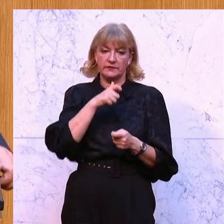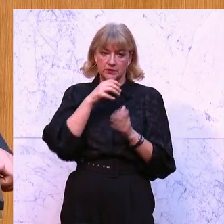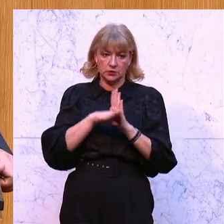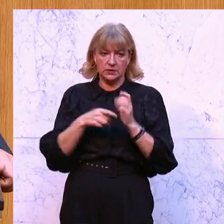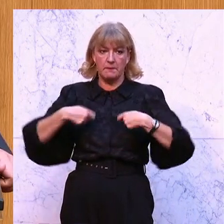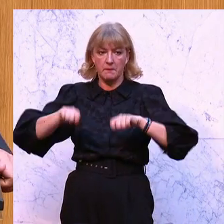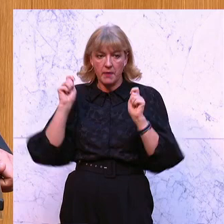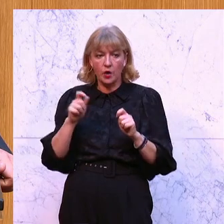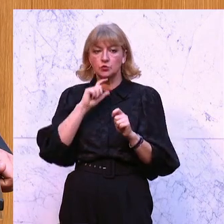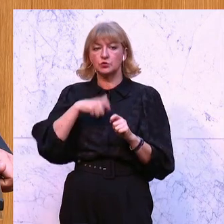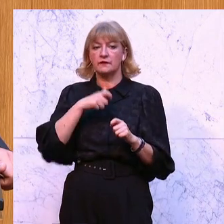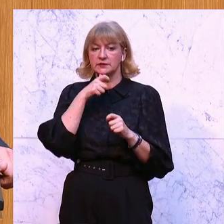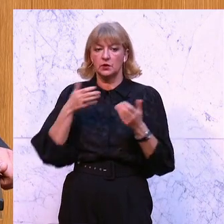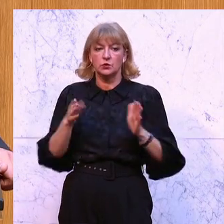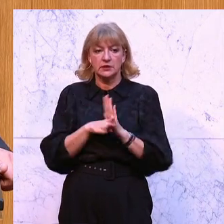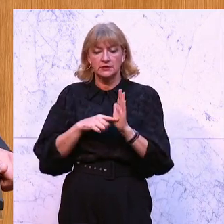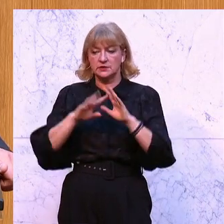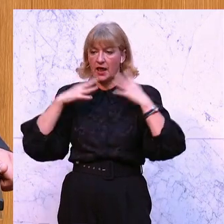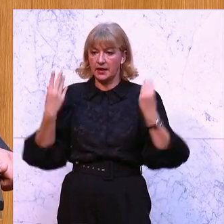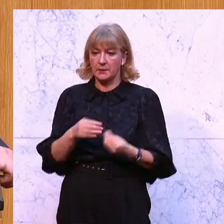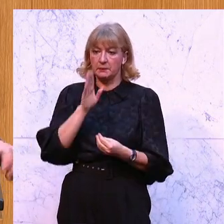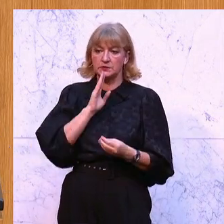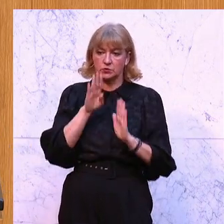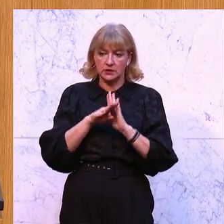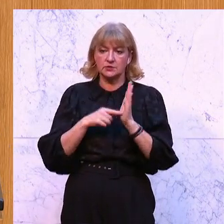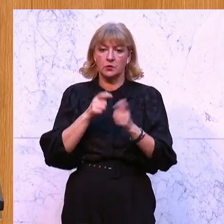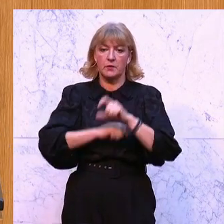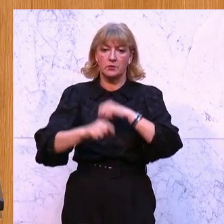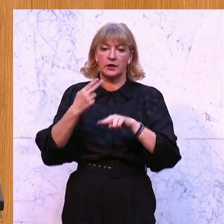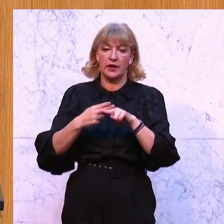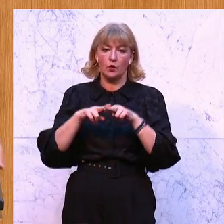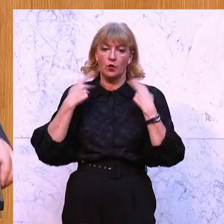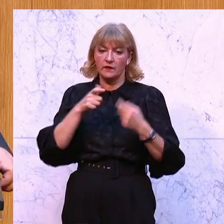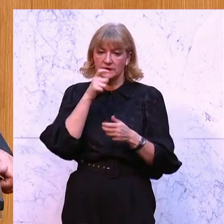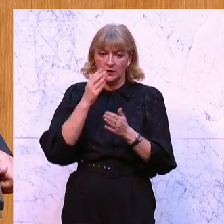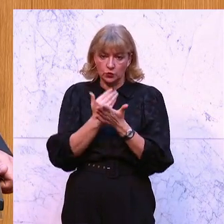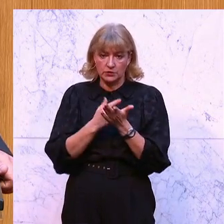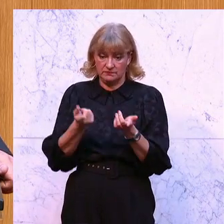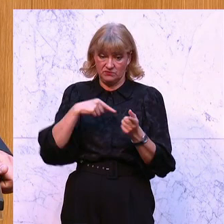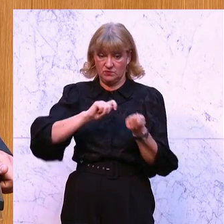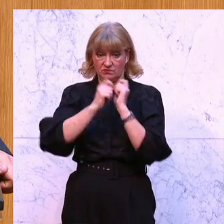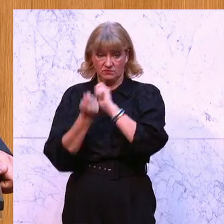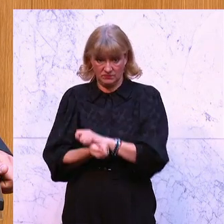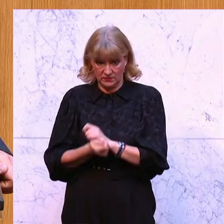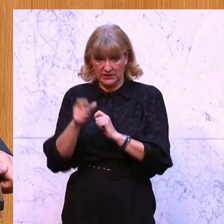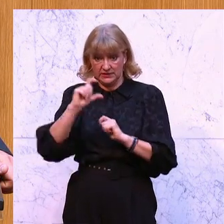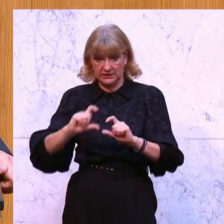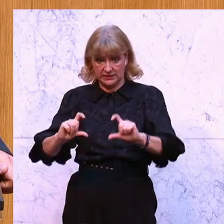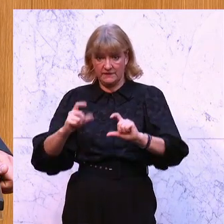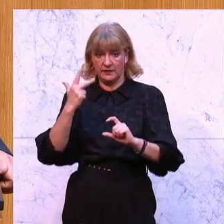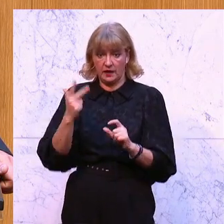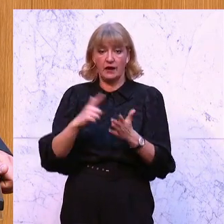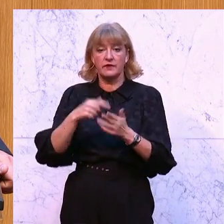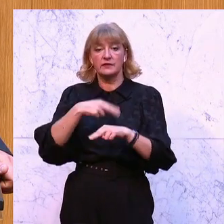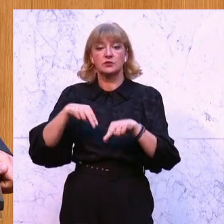das Bauernsozialversicherungsgesetz, das Allgemeine Pensionsgesetz und das Beamtenkrankenunfallversicherungsgesetz geändert werden. Das ist Top 3. Der Nationalrat wolle